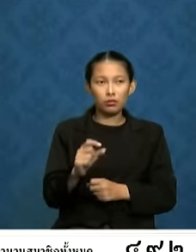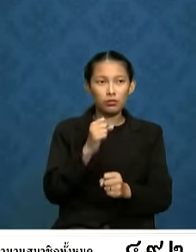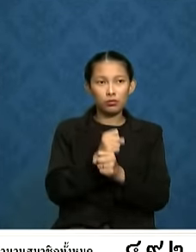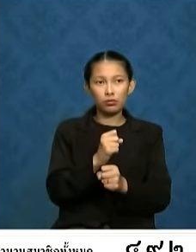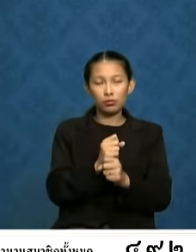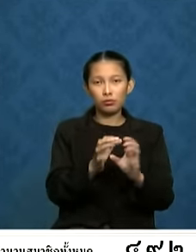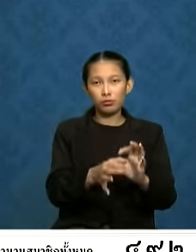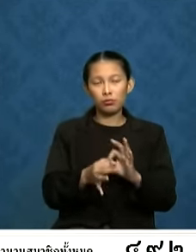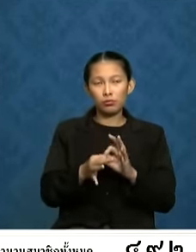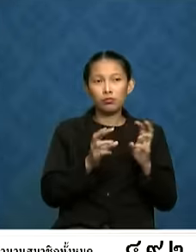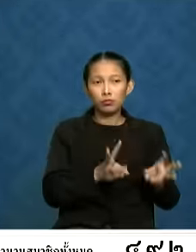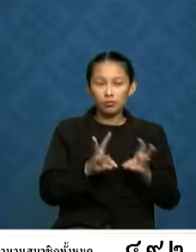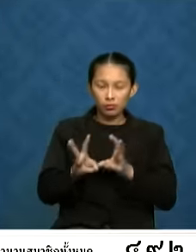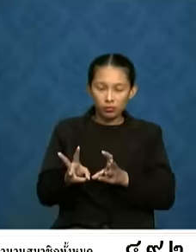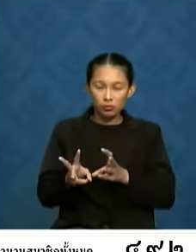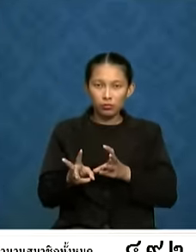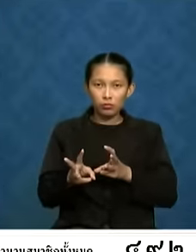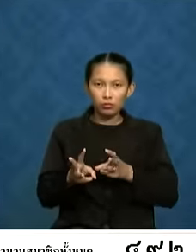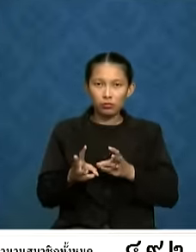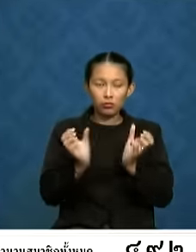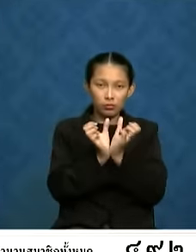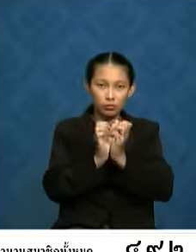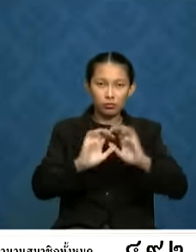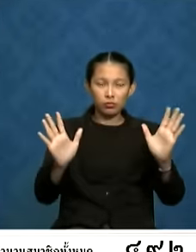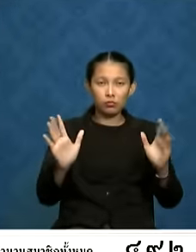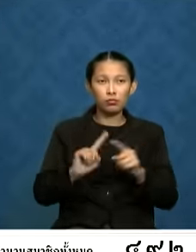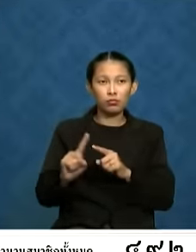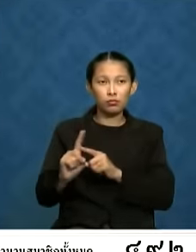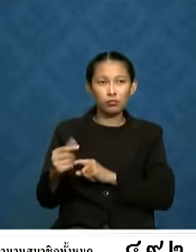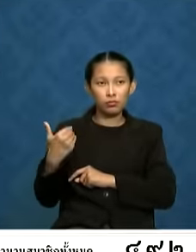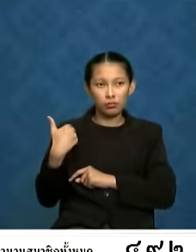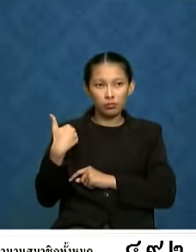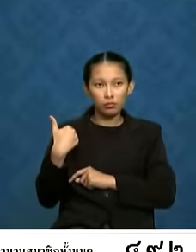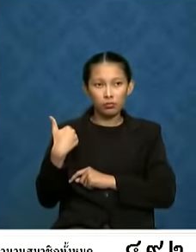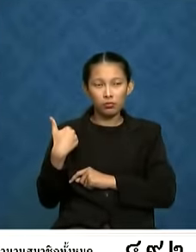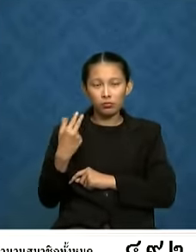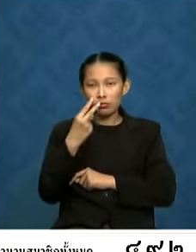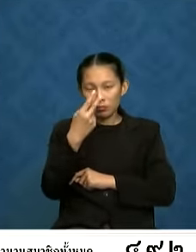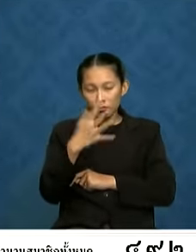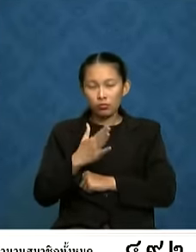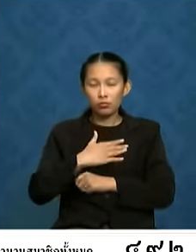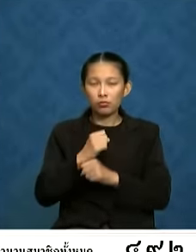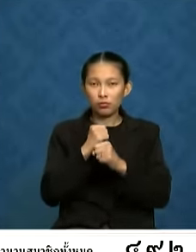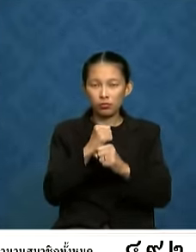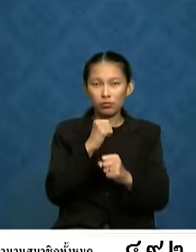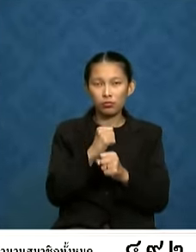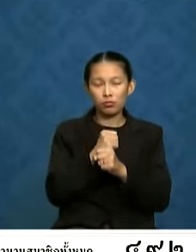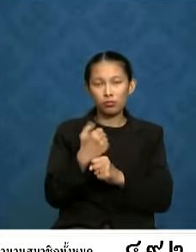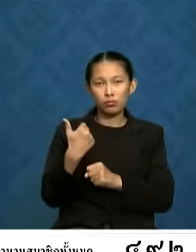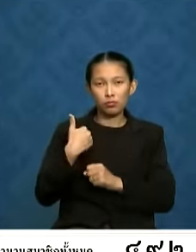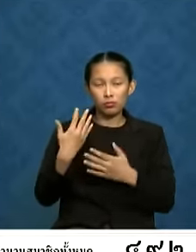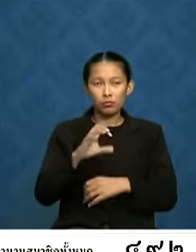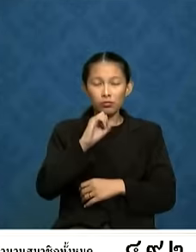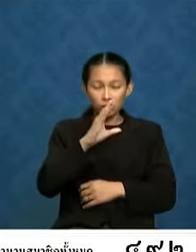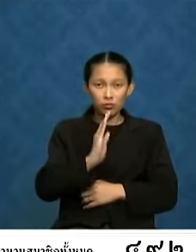กับแนวทางของการนิรโทษกรรมนะครับซึ่งนี่คือสิ่งที่เราพยายามทำแล้วก็ต้องเรียนกัน